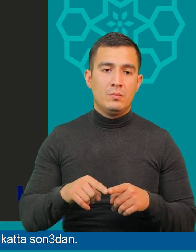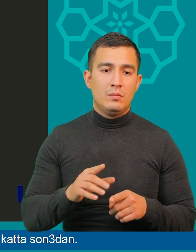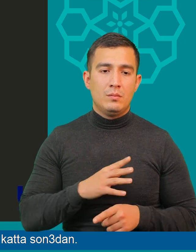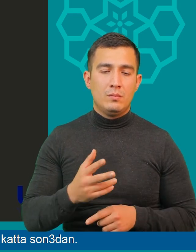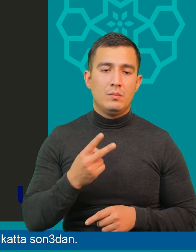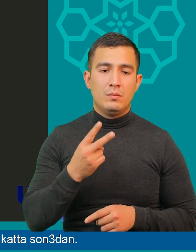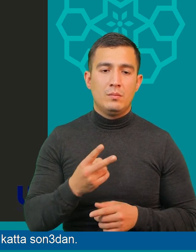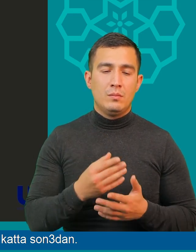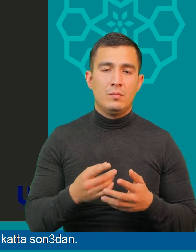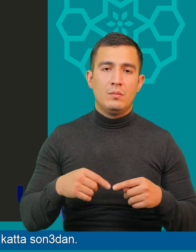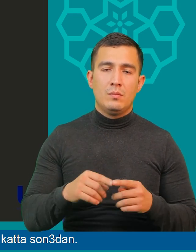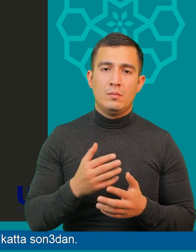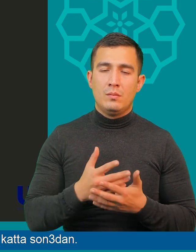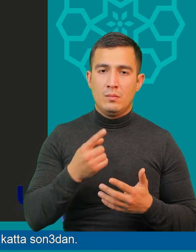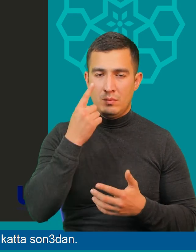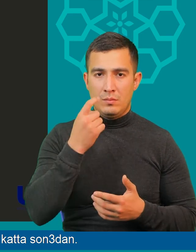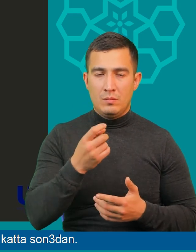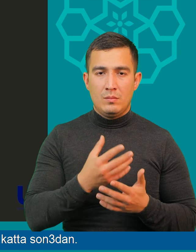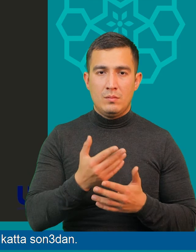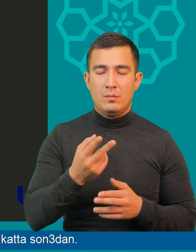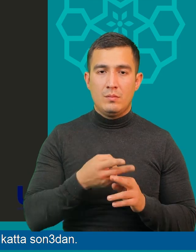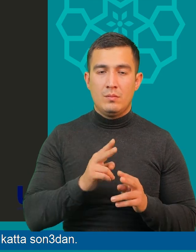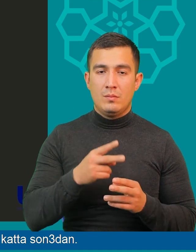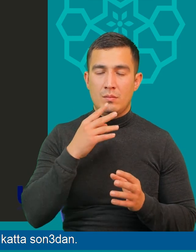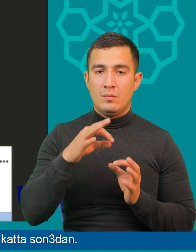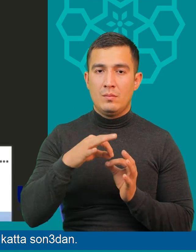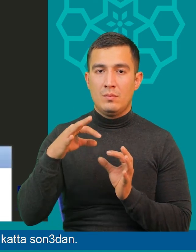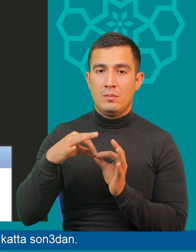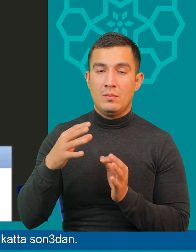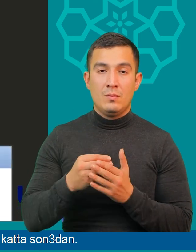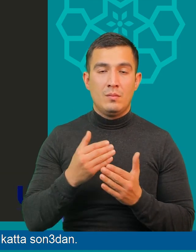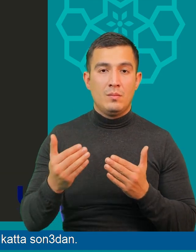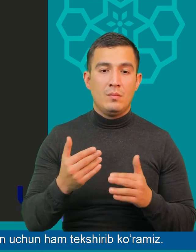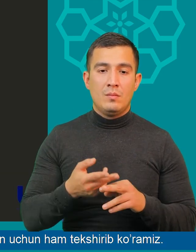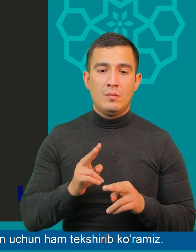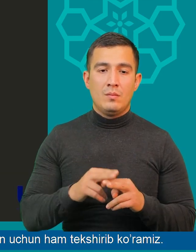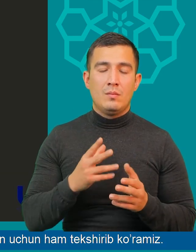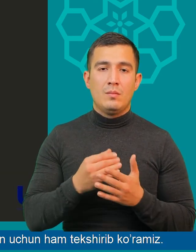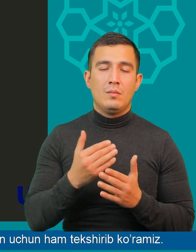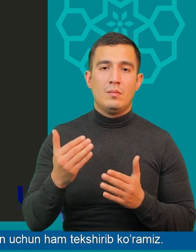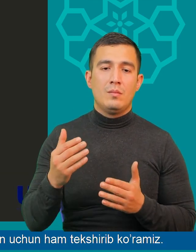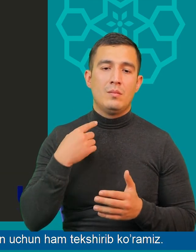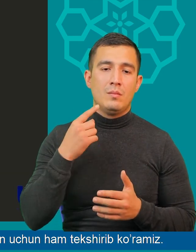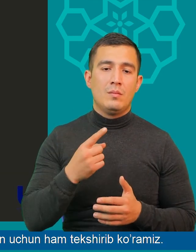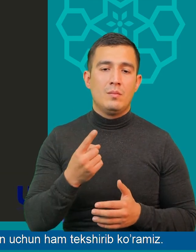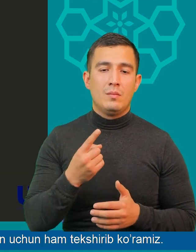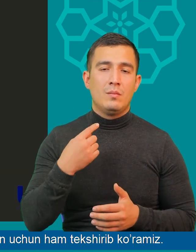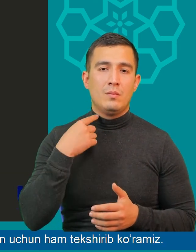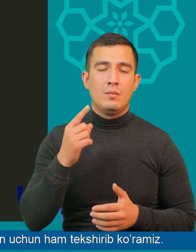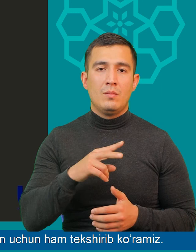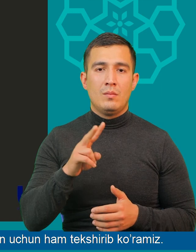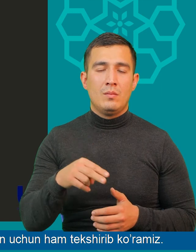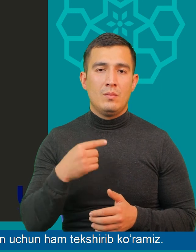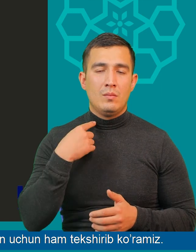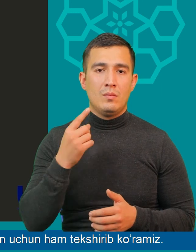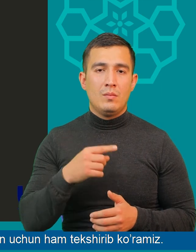va 2 ampersal belgisi $1 ham katta $son ushbu holatda katta soni 1